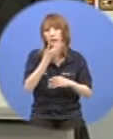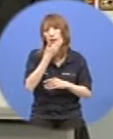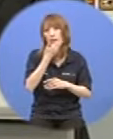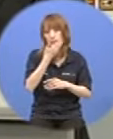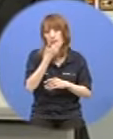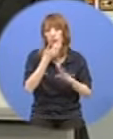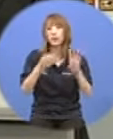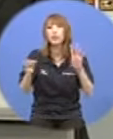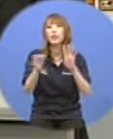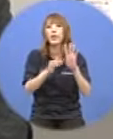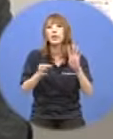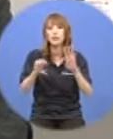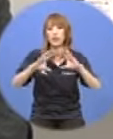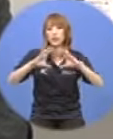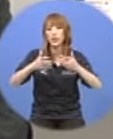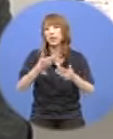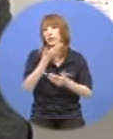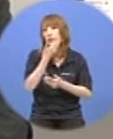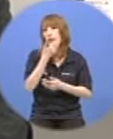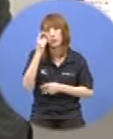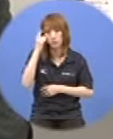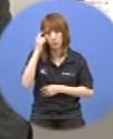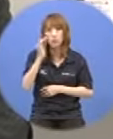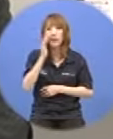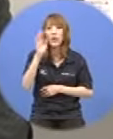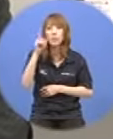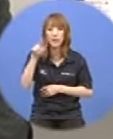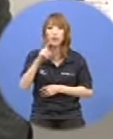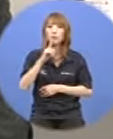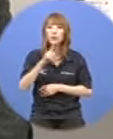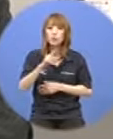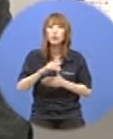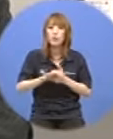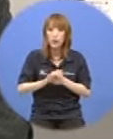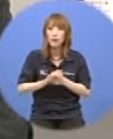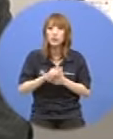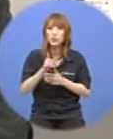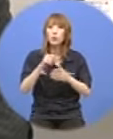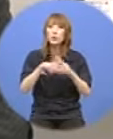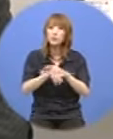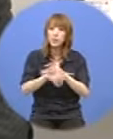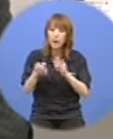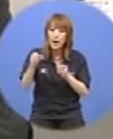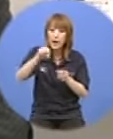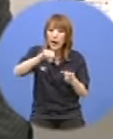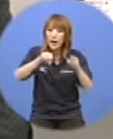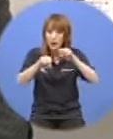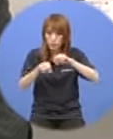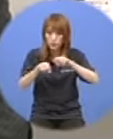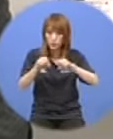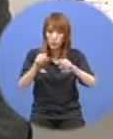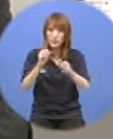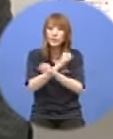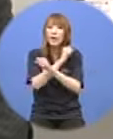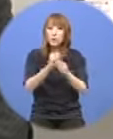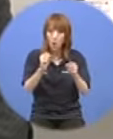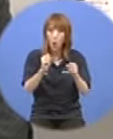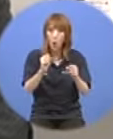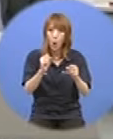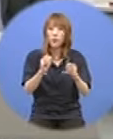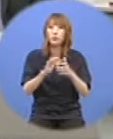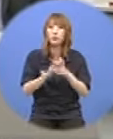経済の世界では。で、和歌山県っていうのは実はそういう意味では化学産業、はい、広い意味での化学産